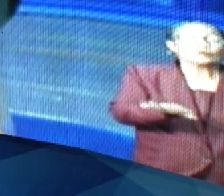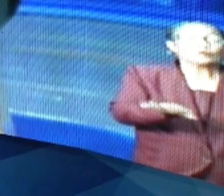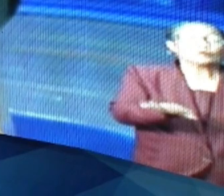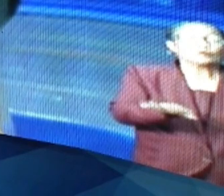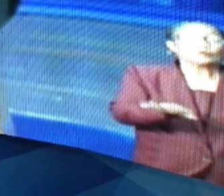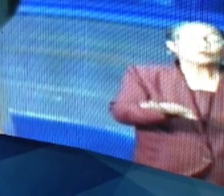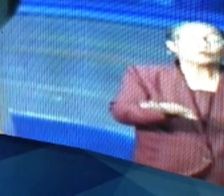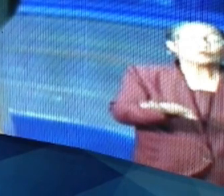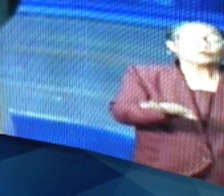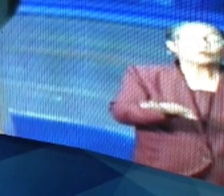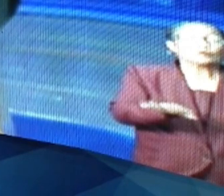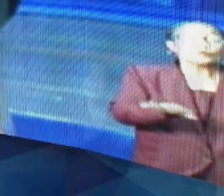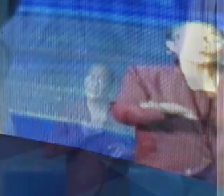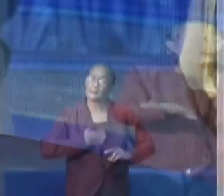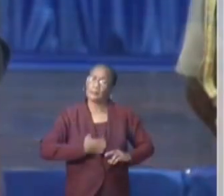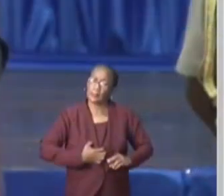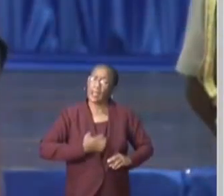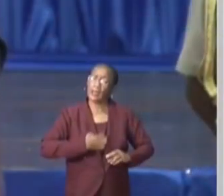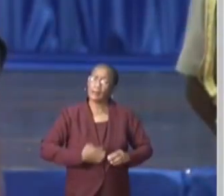stellen